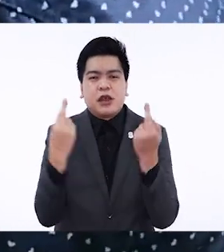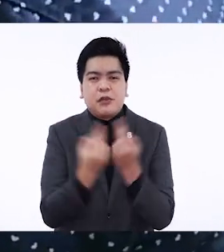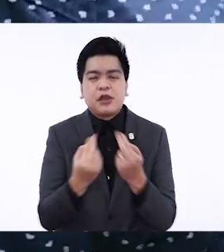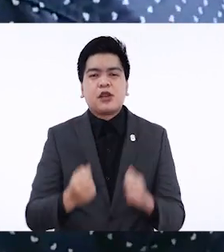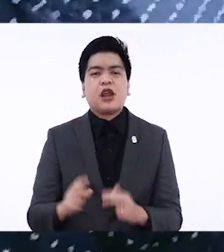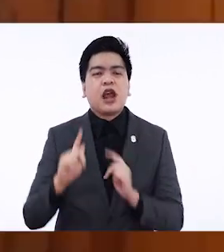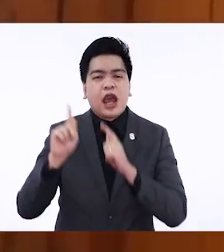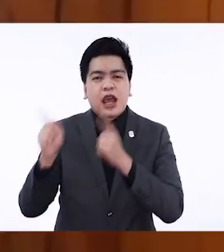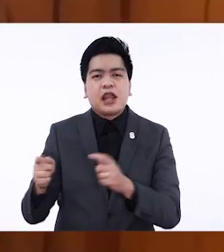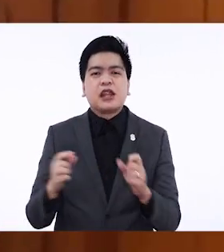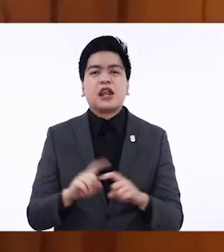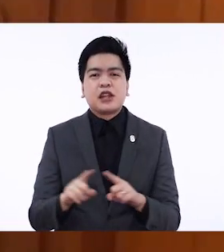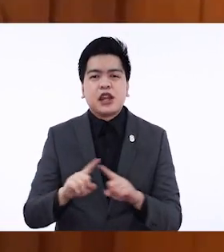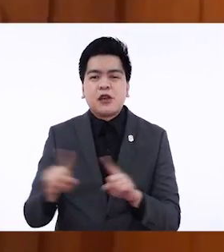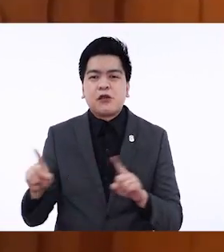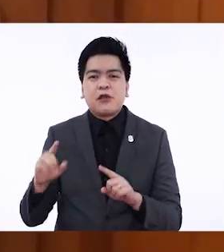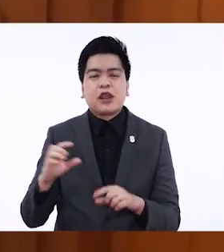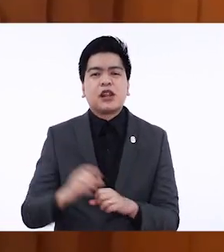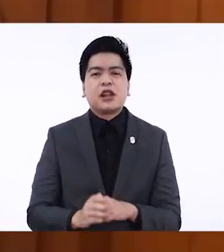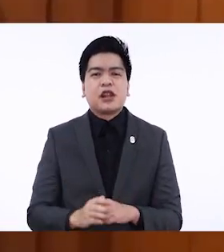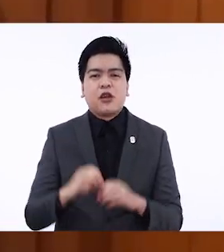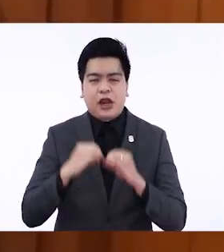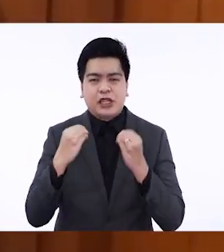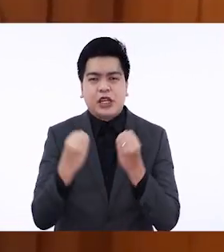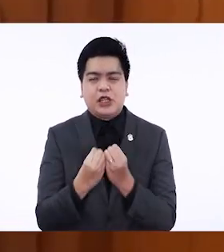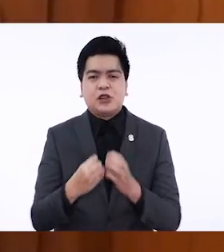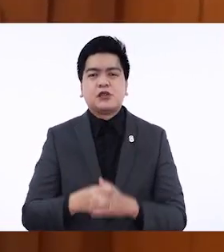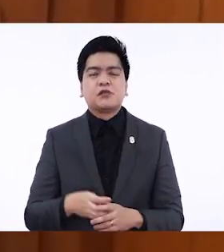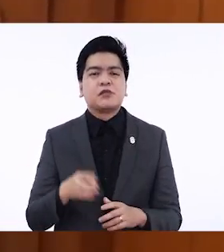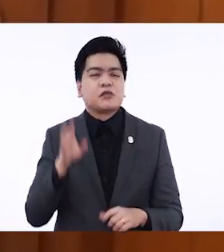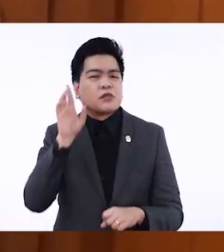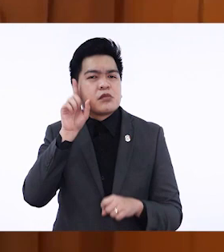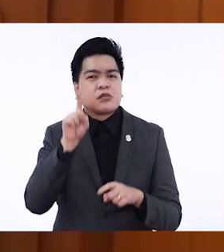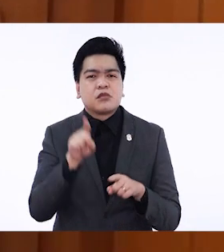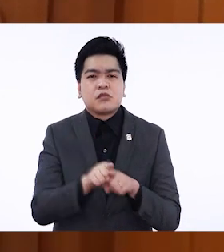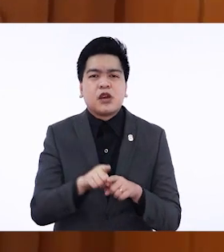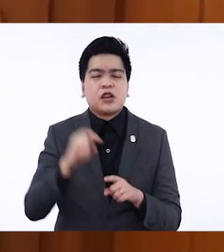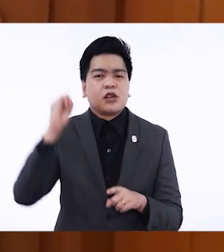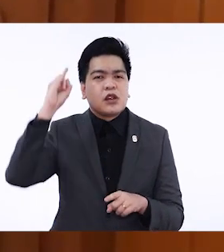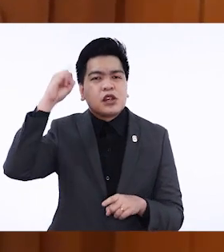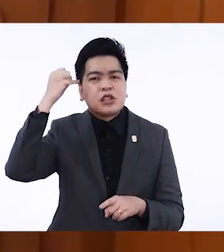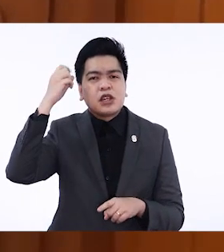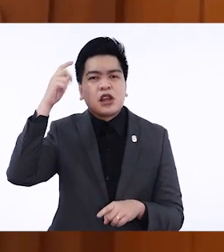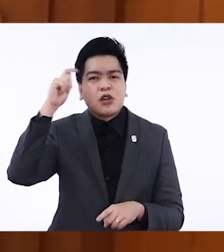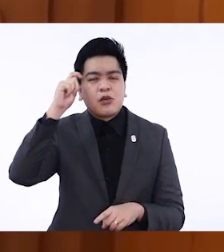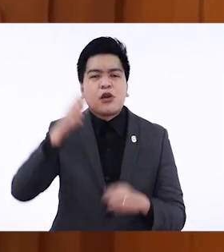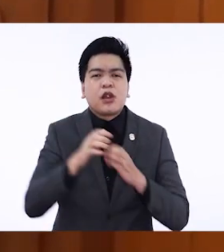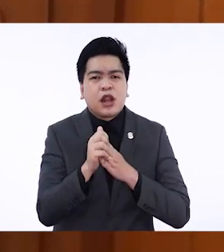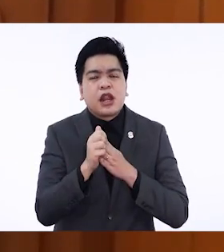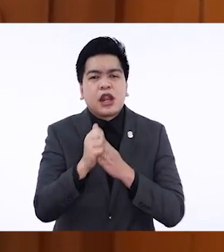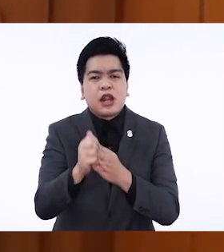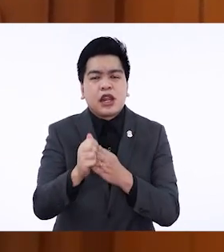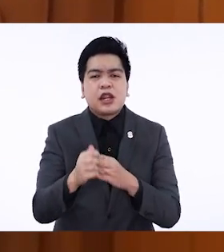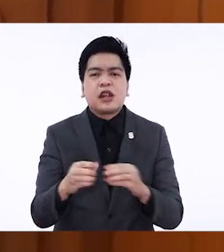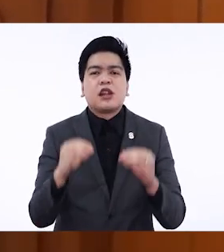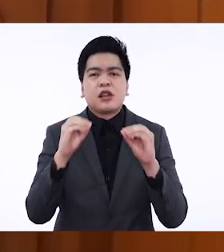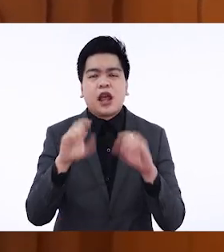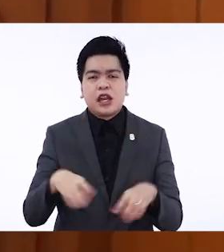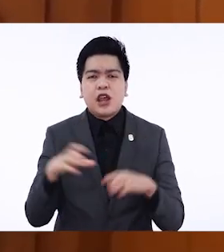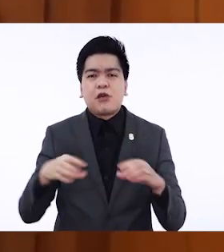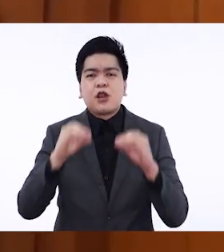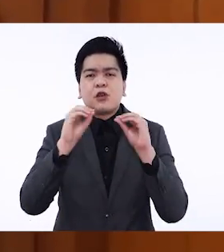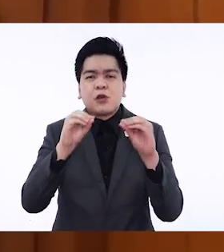kapisanan sa distrito. Sa pangunguna ng kapatid na Jay Tobio, isang ministro na may kasanayan sa sign language, ay nagturo siya sa mga